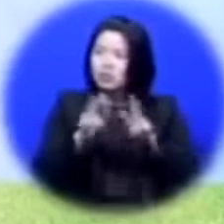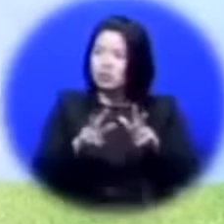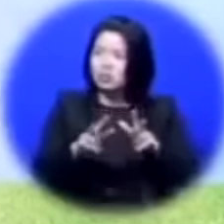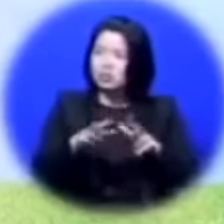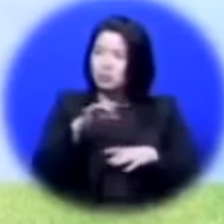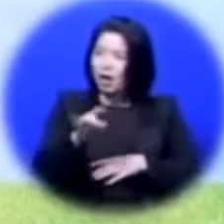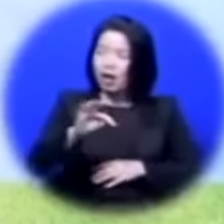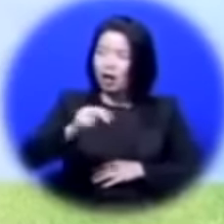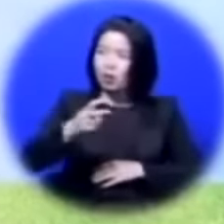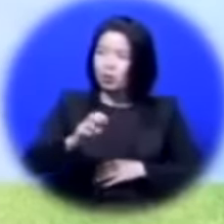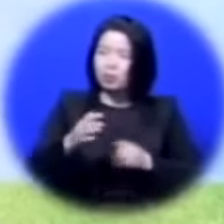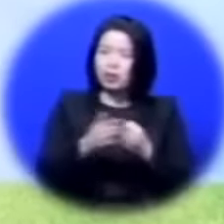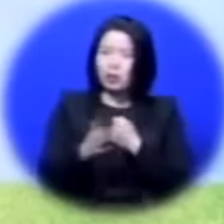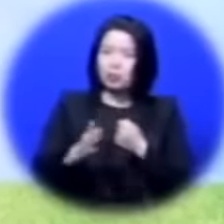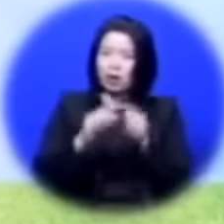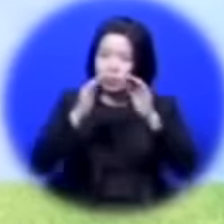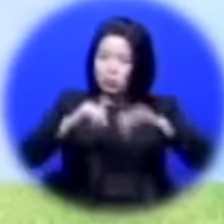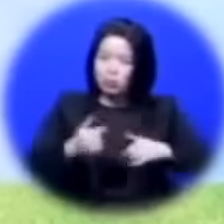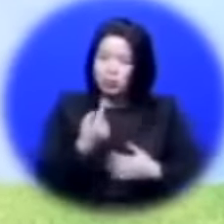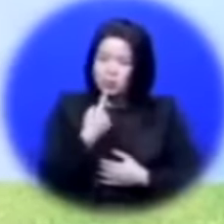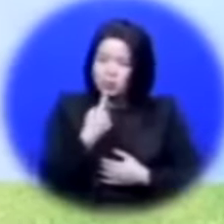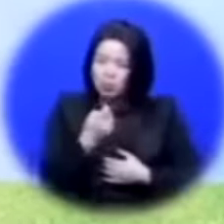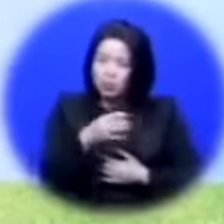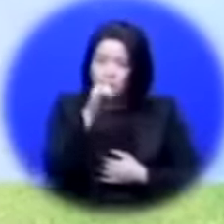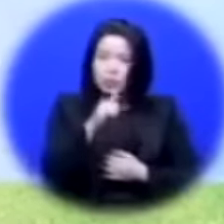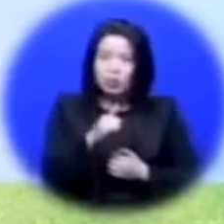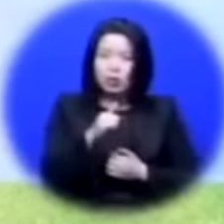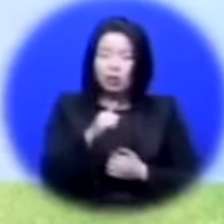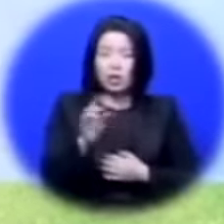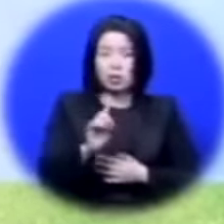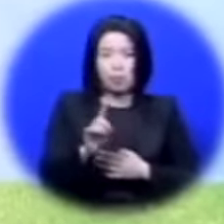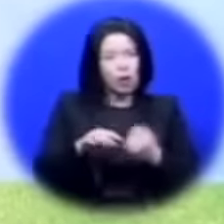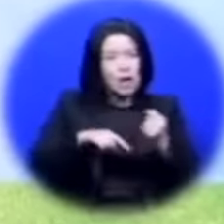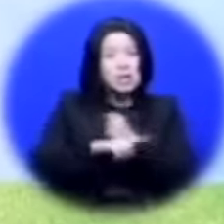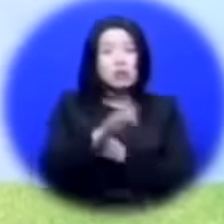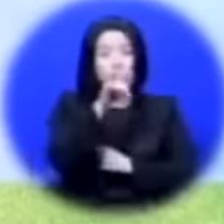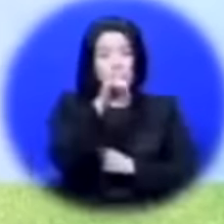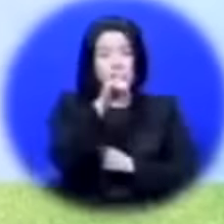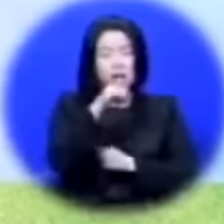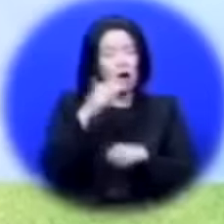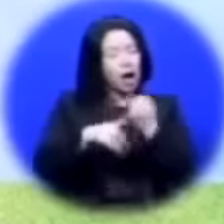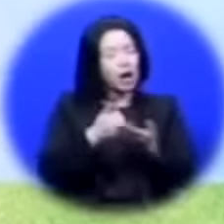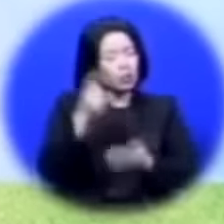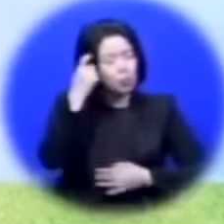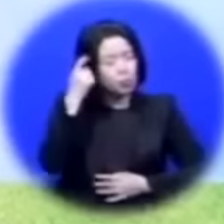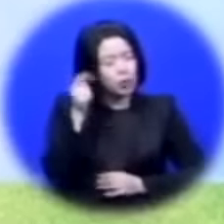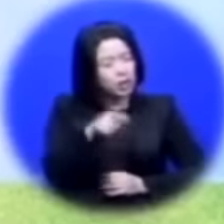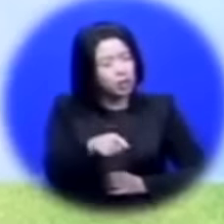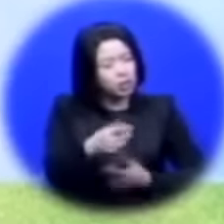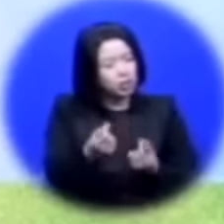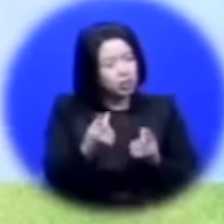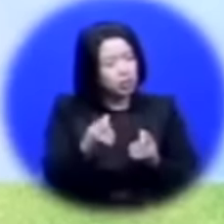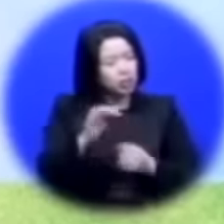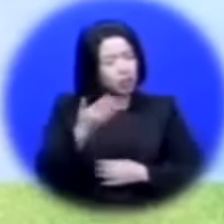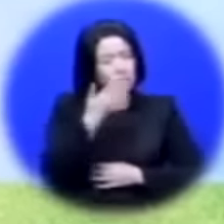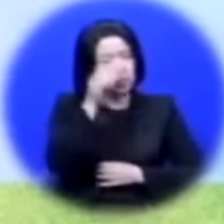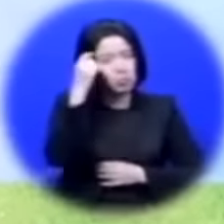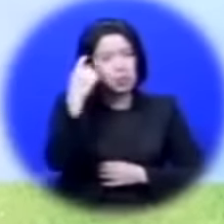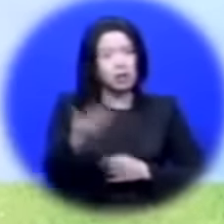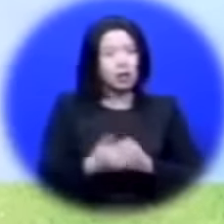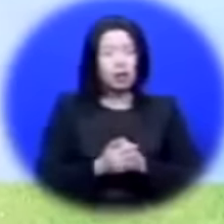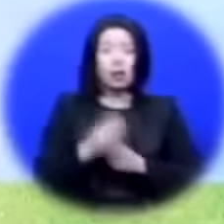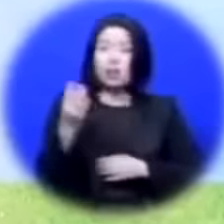무너질 지경이 되어요 그러면 뭔가 이유가 있는 거지 하나님이 왜 이렇게 되었습니까 성도